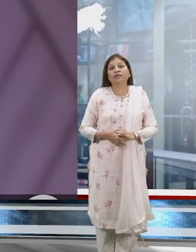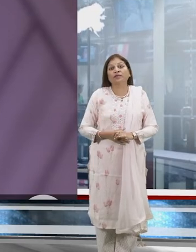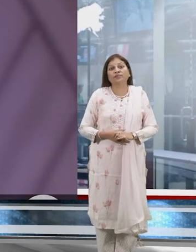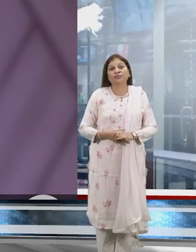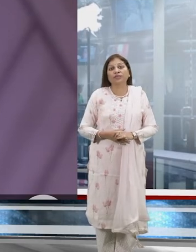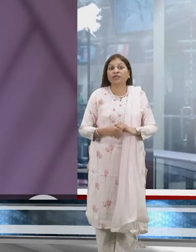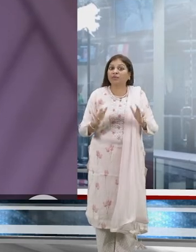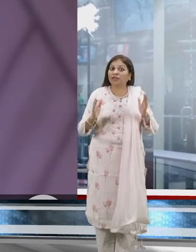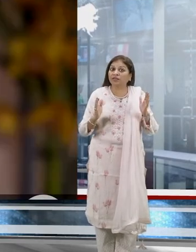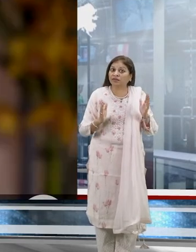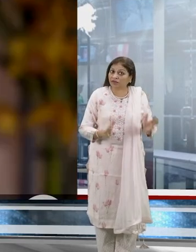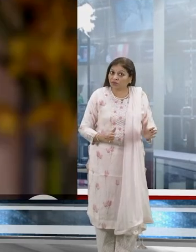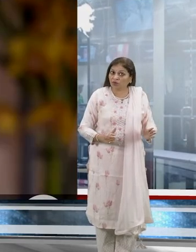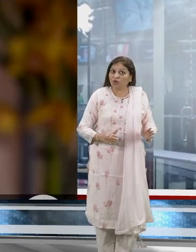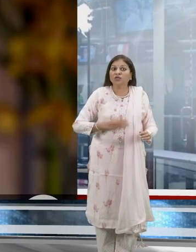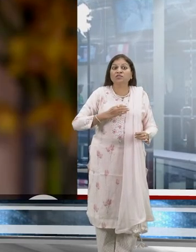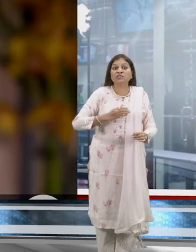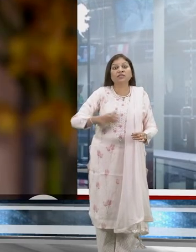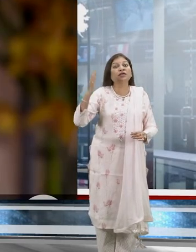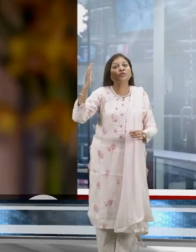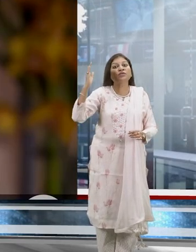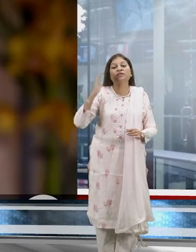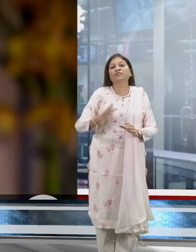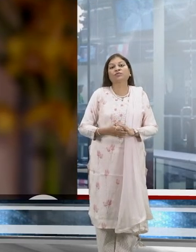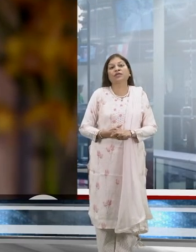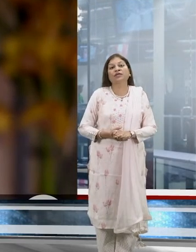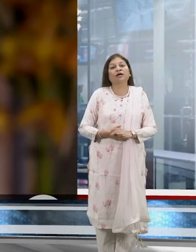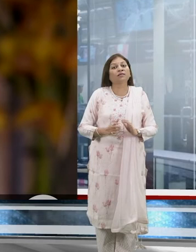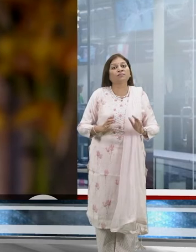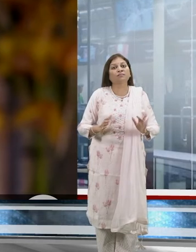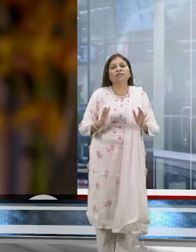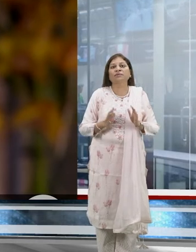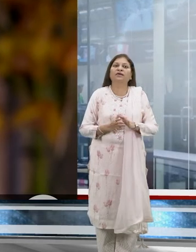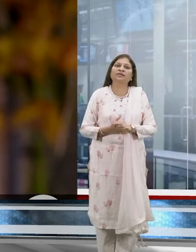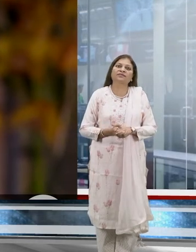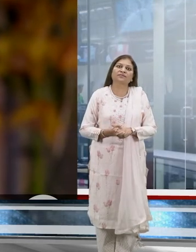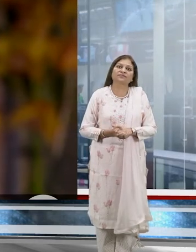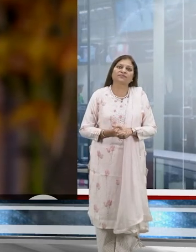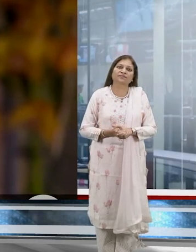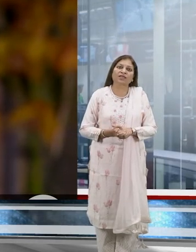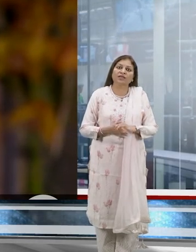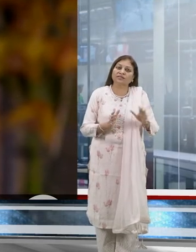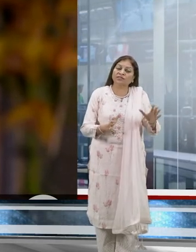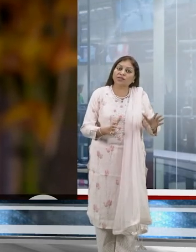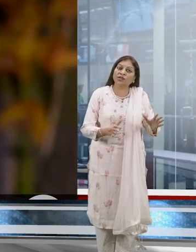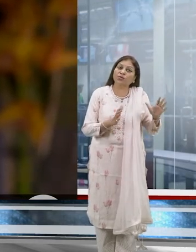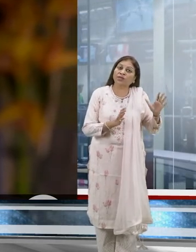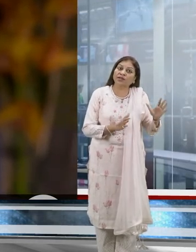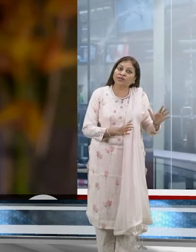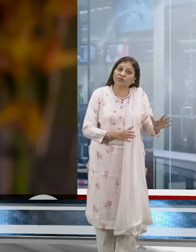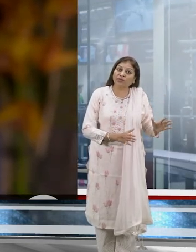नीलाम करके नीलामी की रकम को सीधे यूनिसेफ को देने का मन बना लिया था,